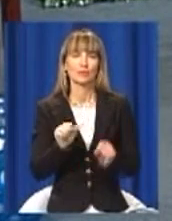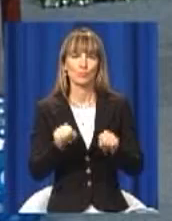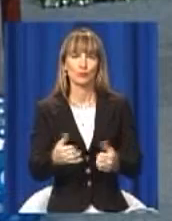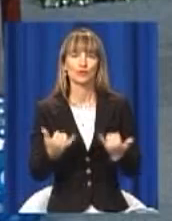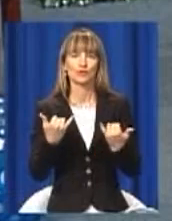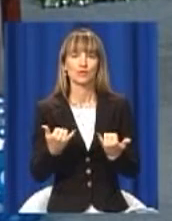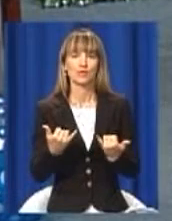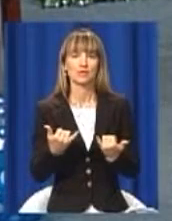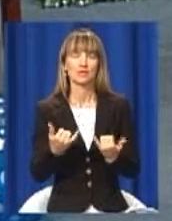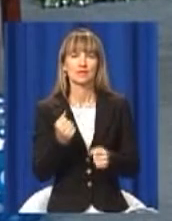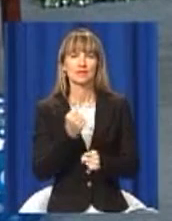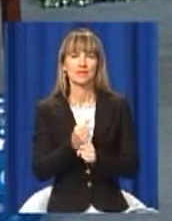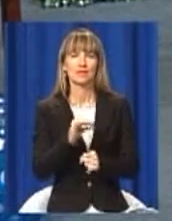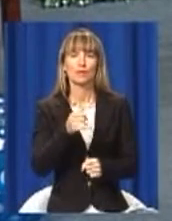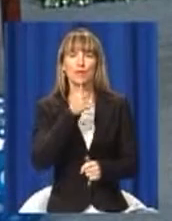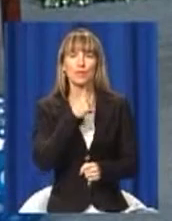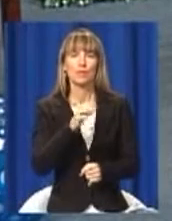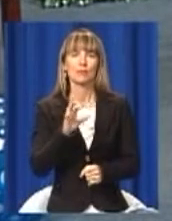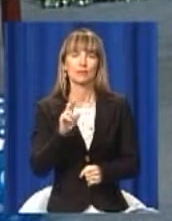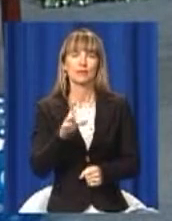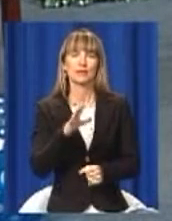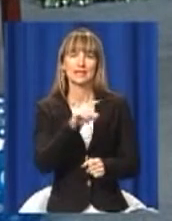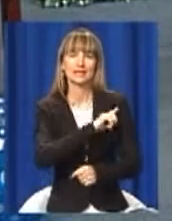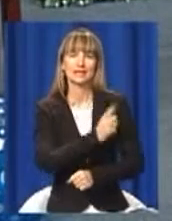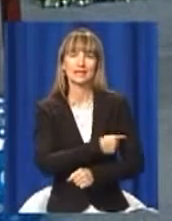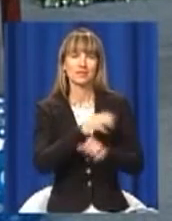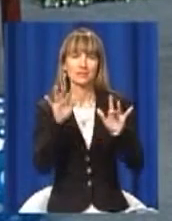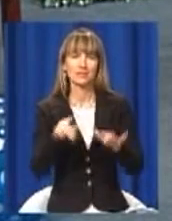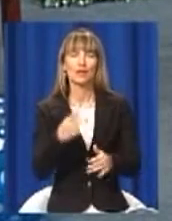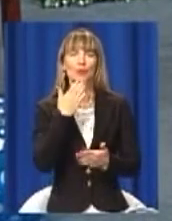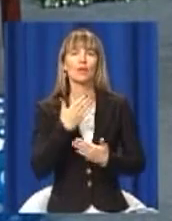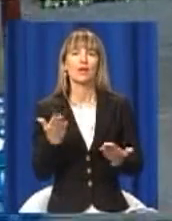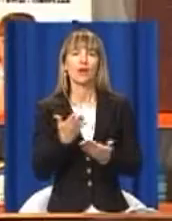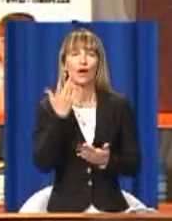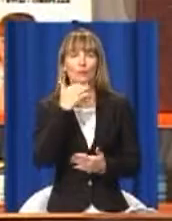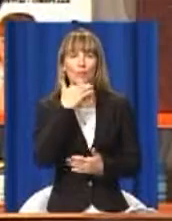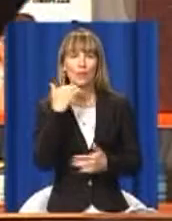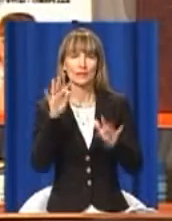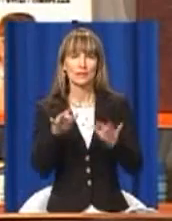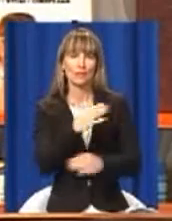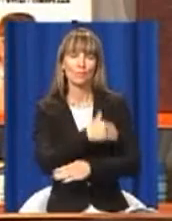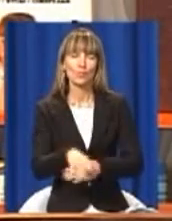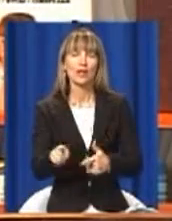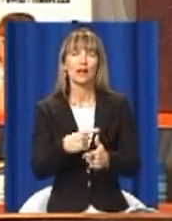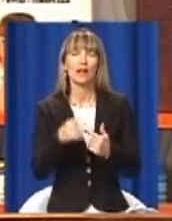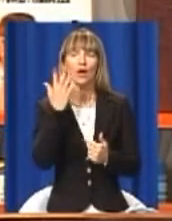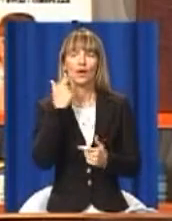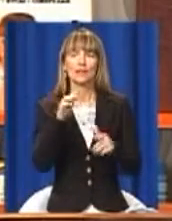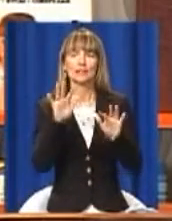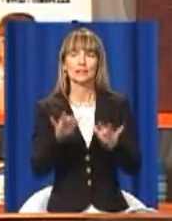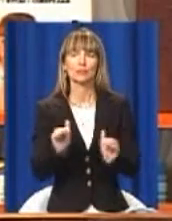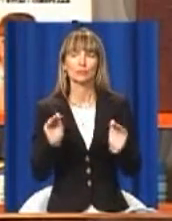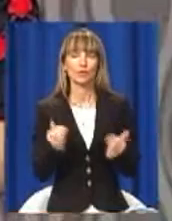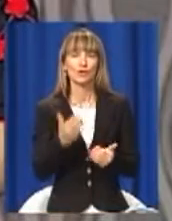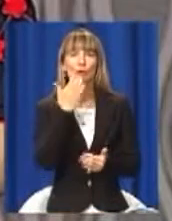зараз прямо йти і експериментувати, аби були там сильні кочухури і ще. А до речі, ти любиш як взагалі? Коли багато снігу на вулиці, чи коли снігу поменше?